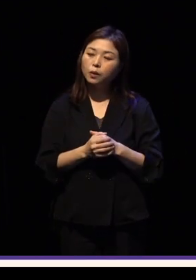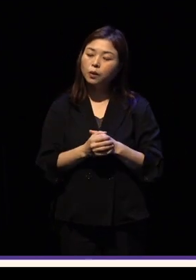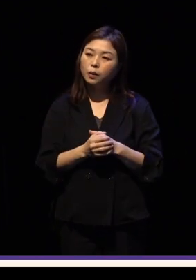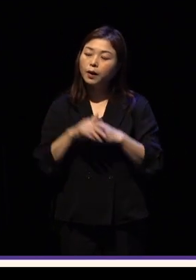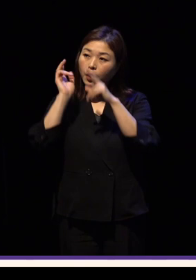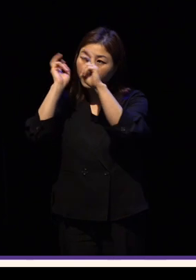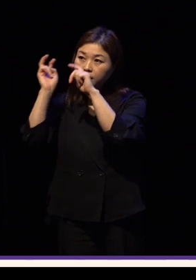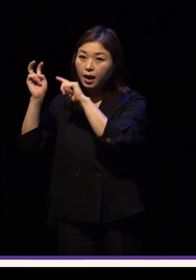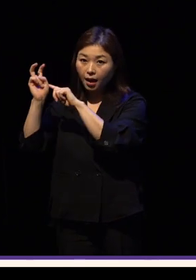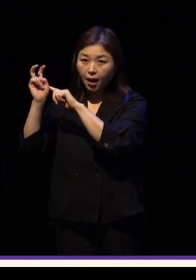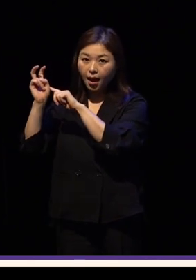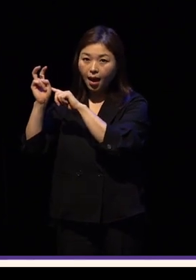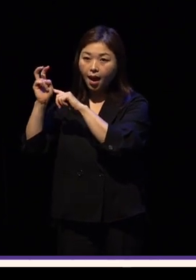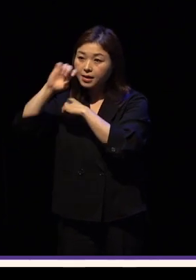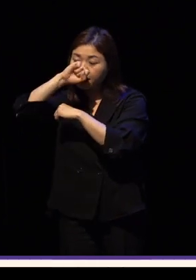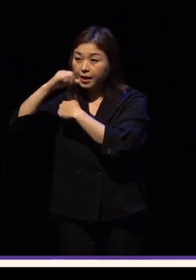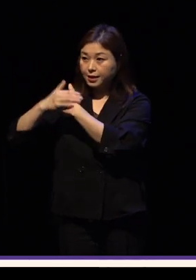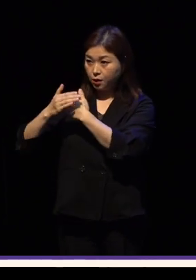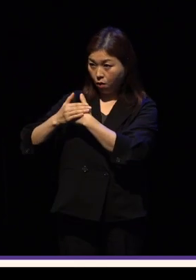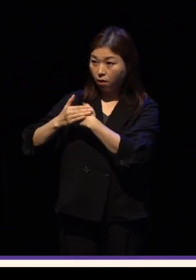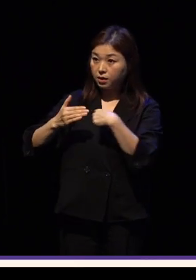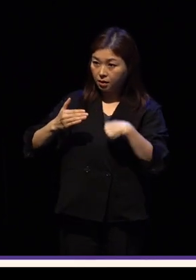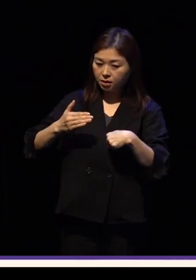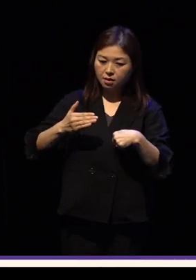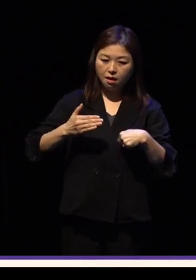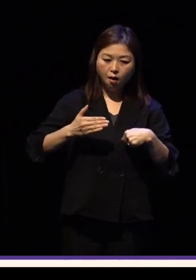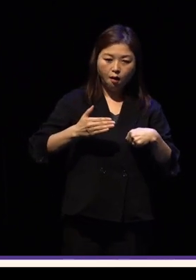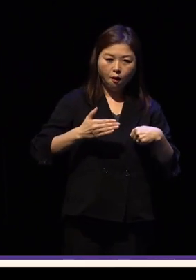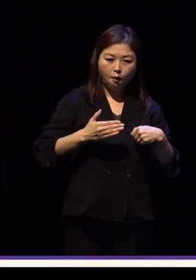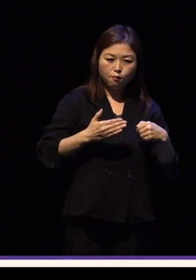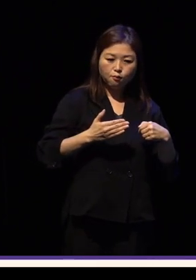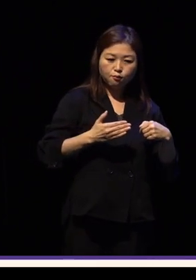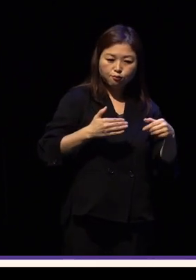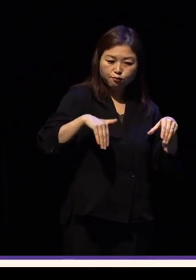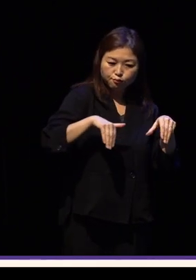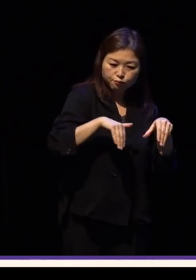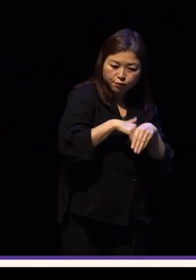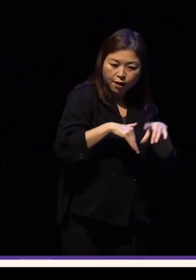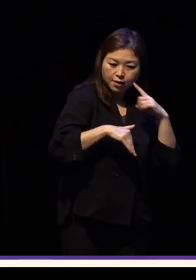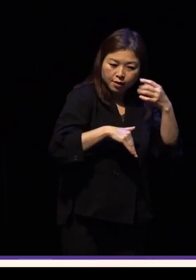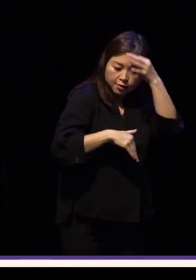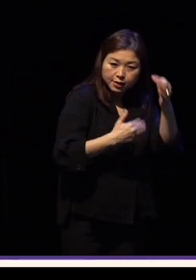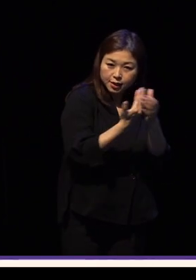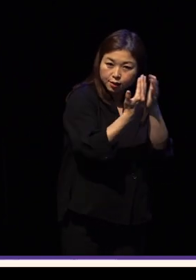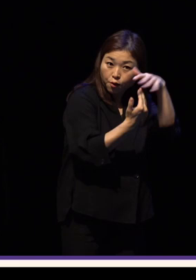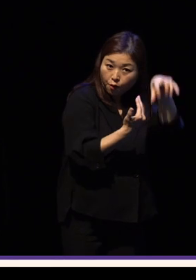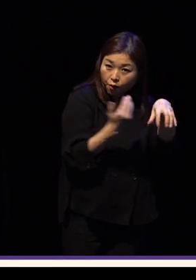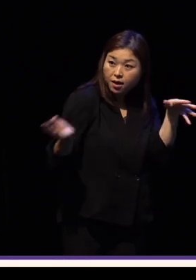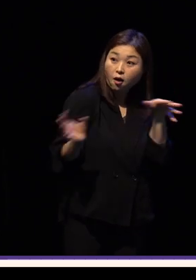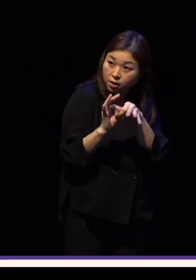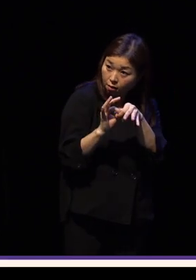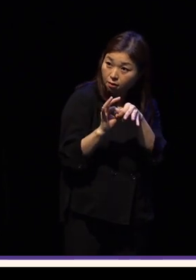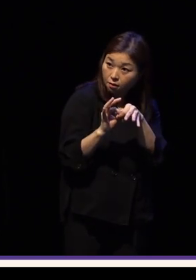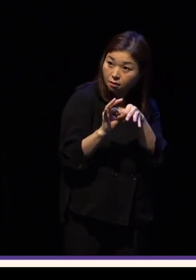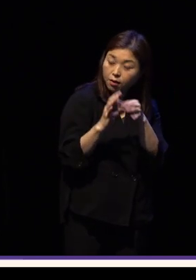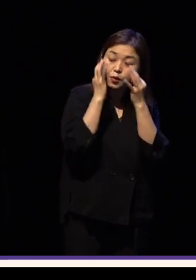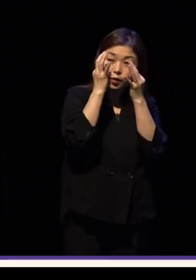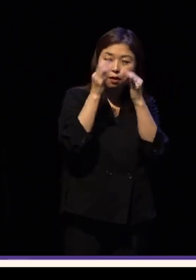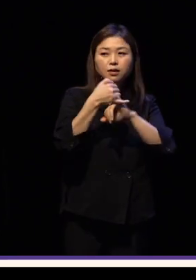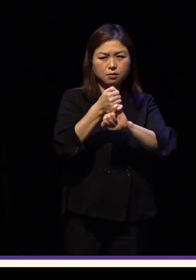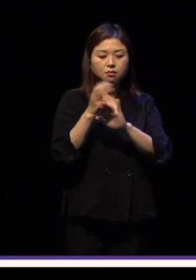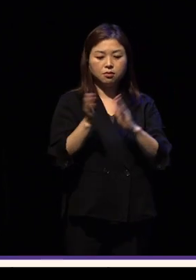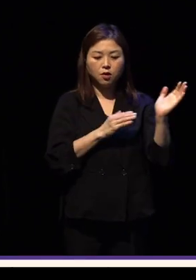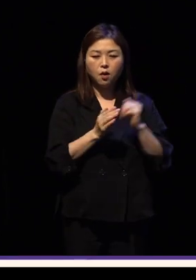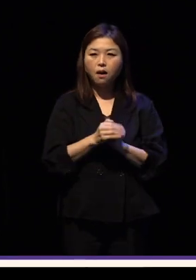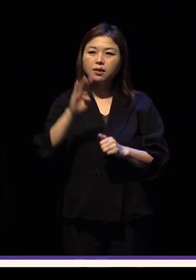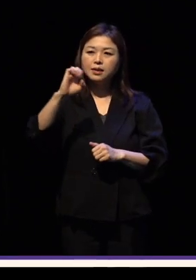기업의 후원을 이쪽으로 연결시킬 수 있도록 하려고 합니다. 여러분들이 ESG 사업 다 아시죠? 그냥